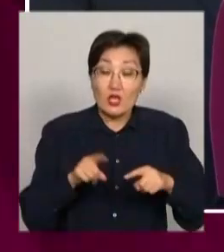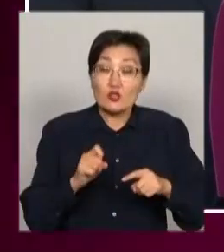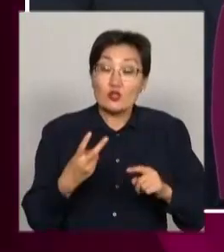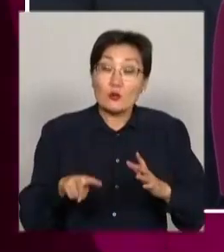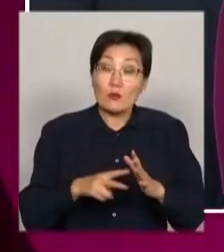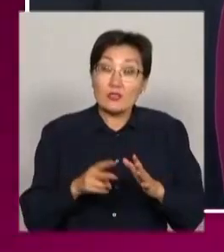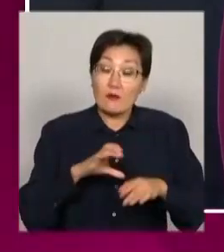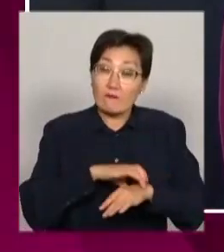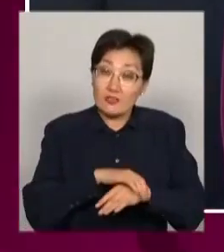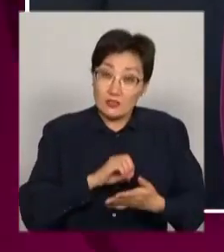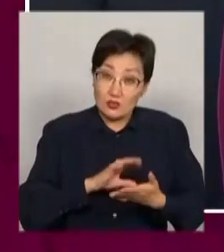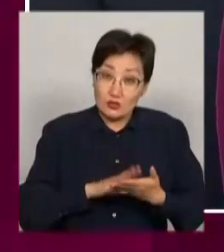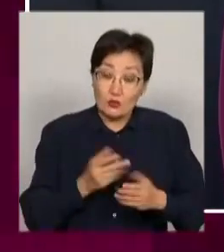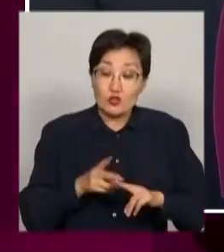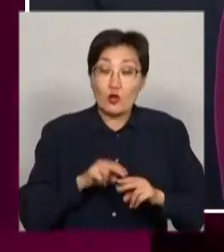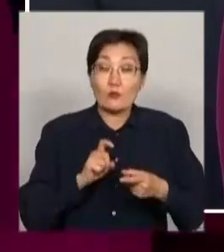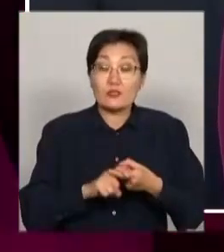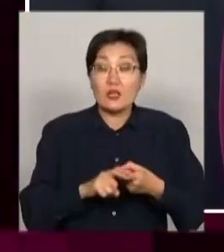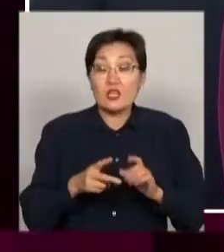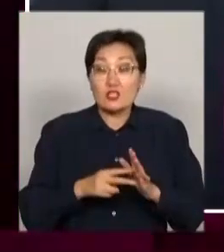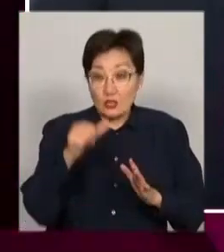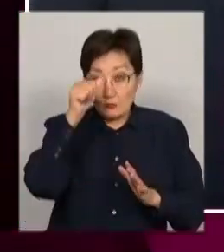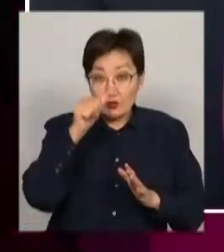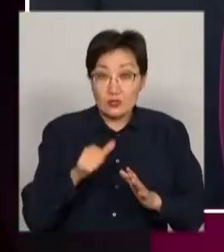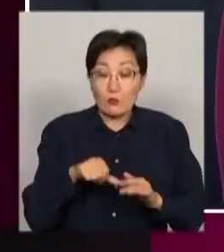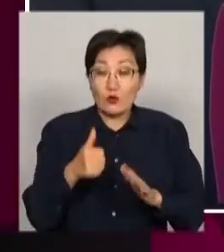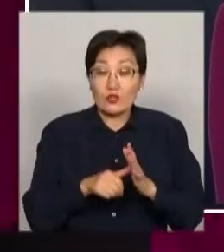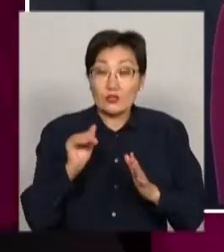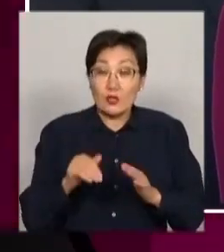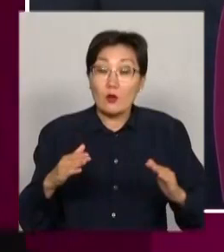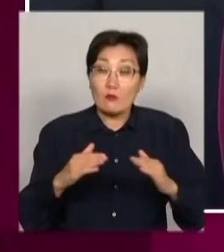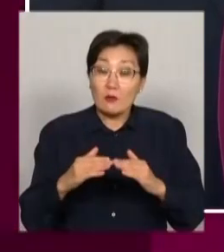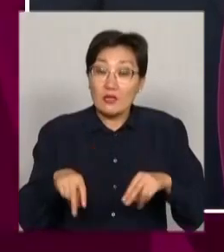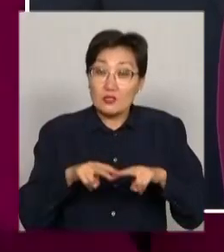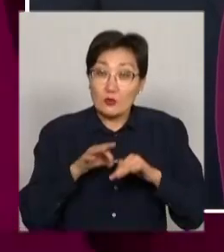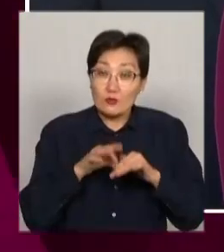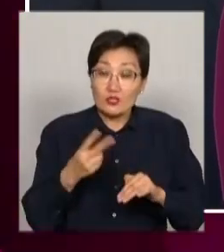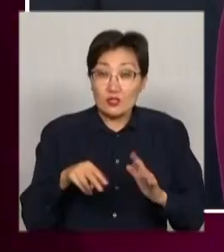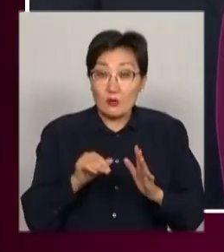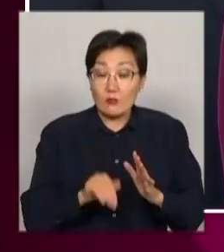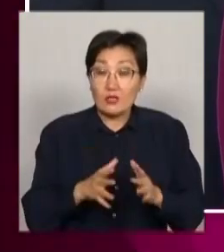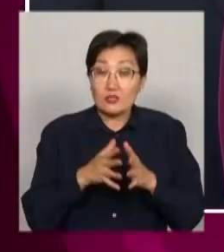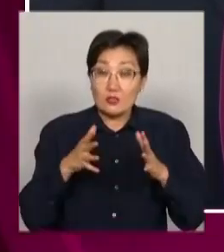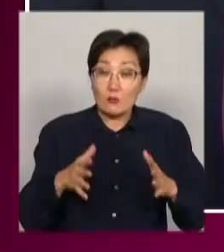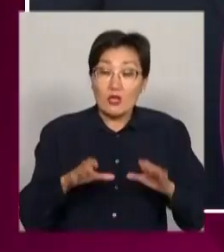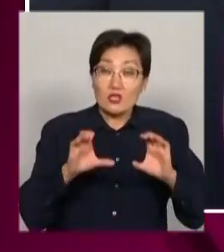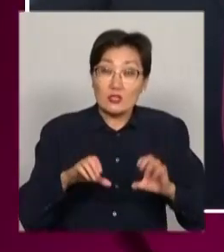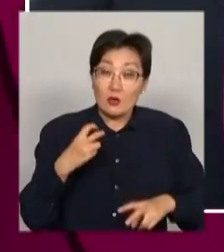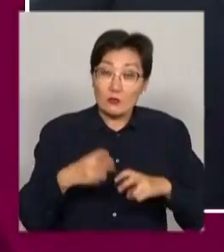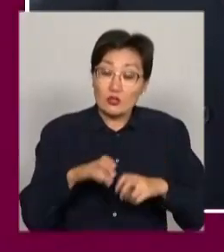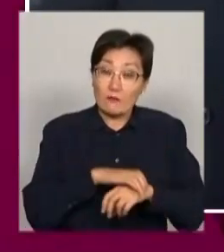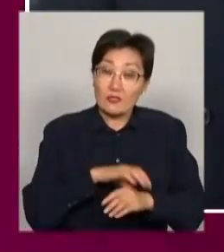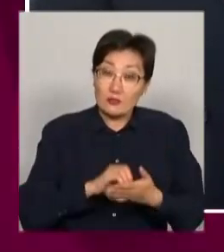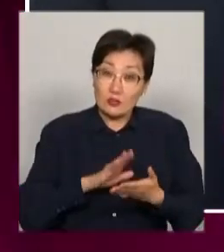127 оқиға тіркеліпті. Осыған байланысты 7 айдың ішінде 16 мың ғимарат тексеріліп, 20 мыңнан астам заң бұзушылық